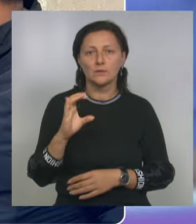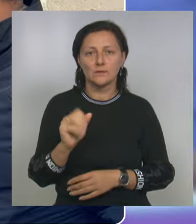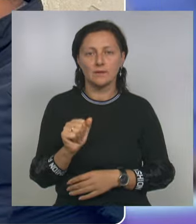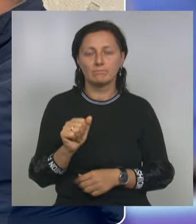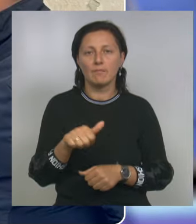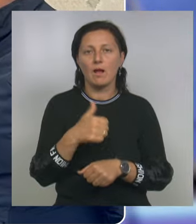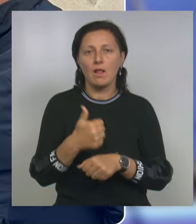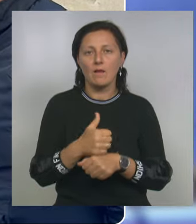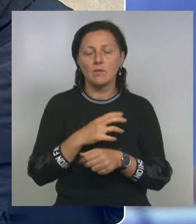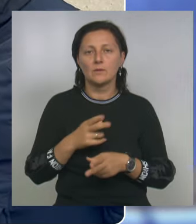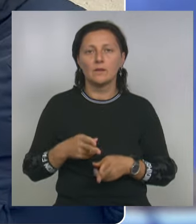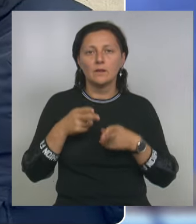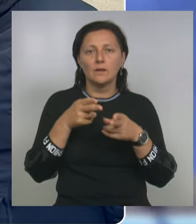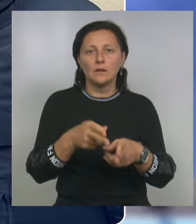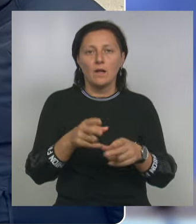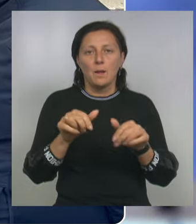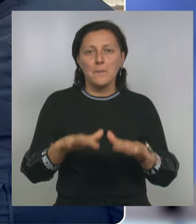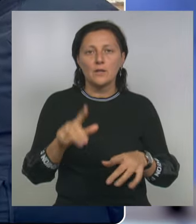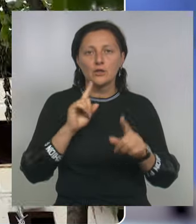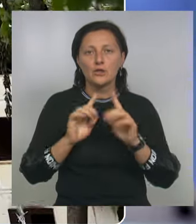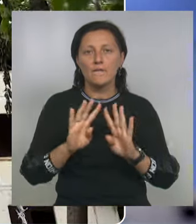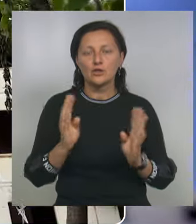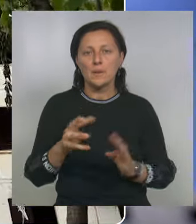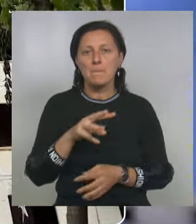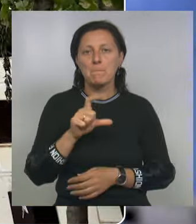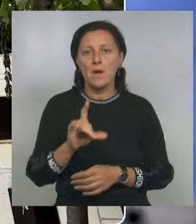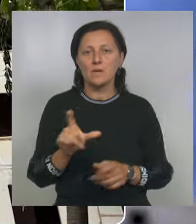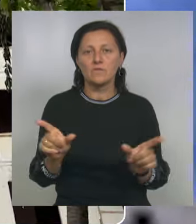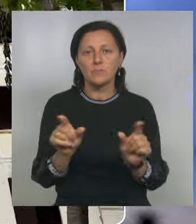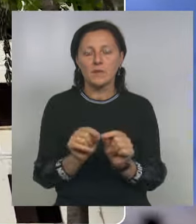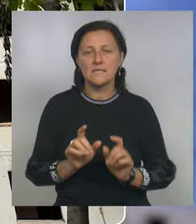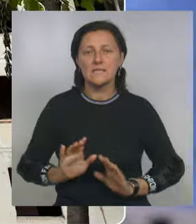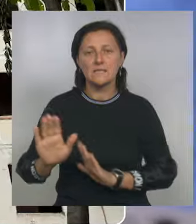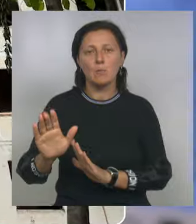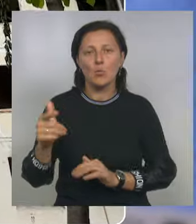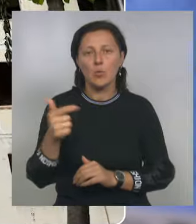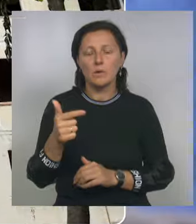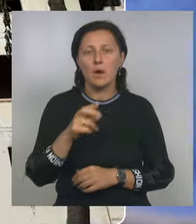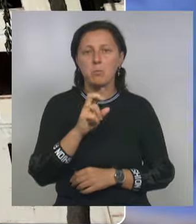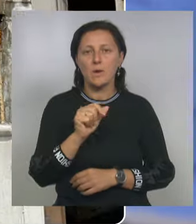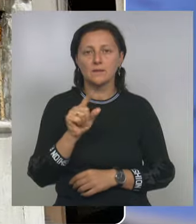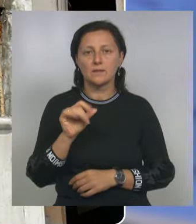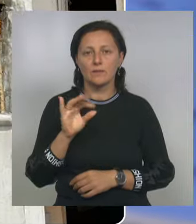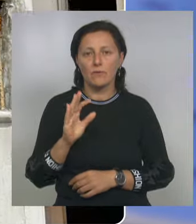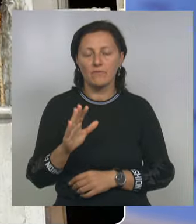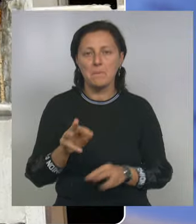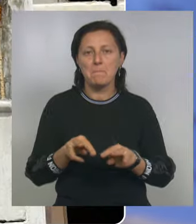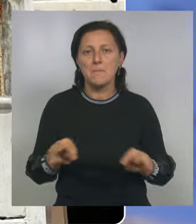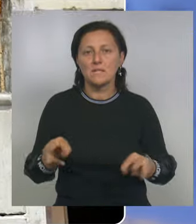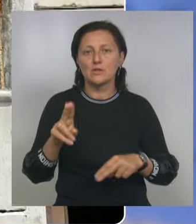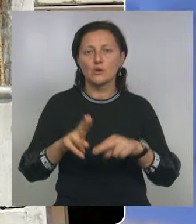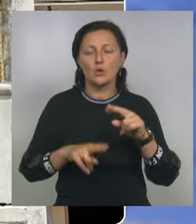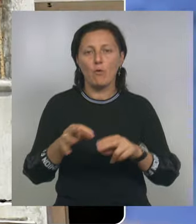Глава региона провел выездное совещание с мэром Валентином Демидовым, заместителем губернатора Владимиром Базаровым, министром